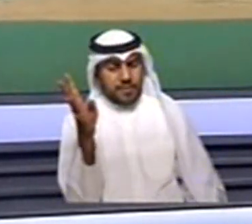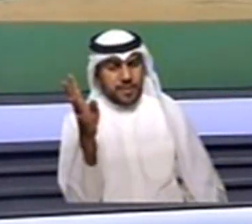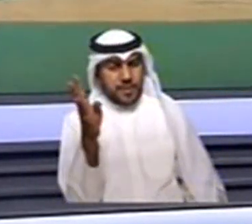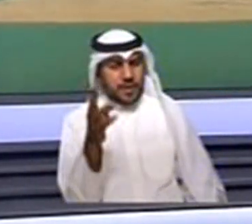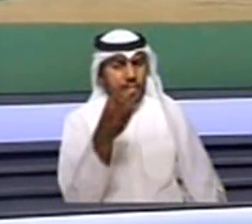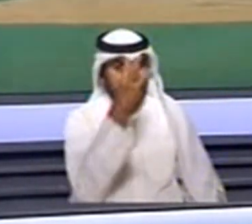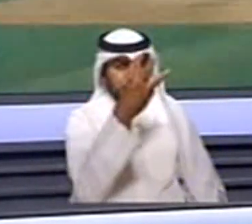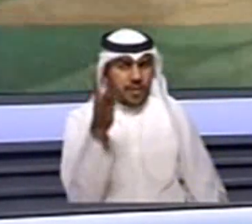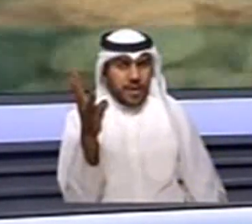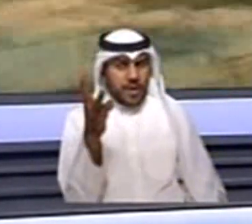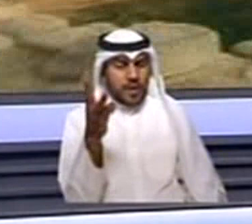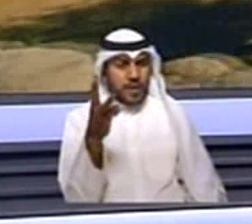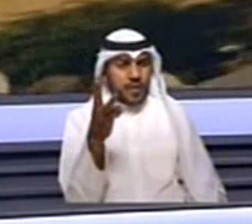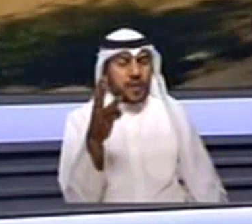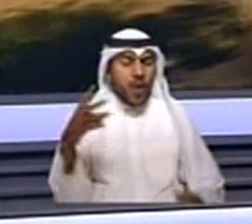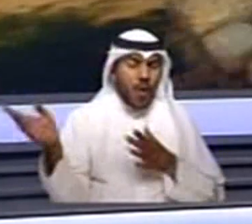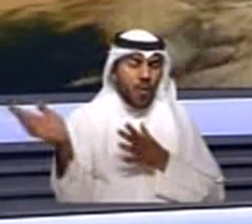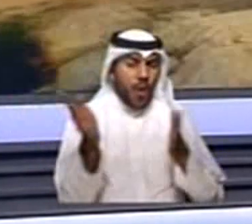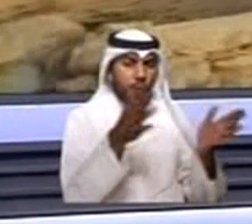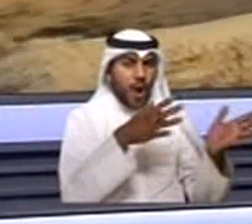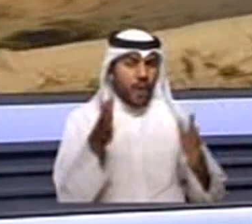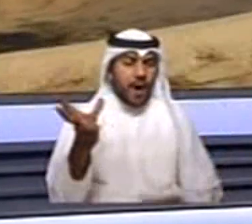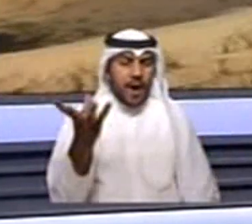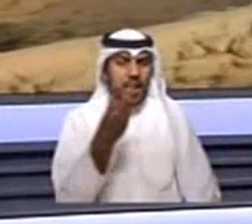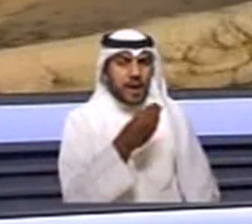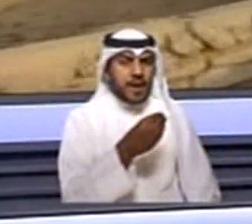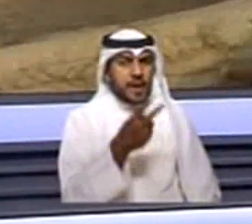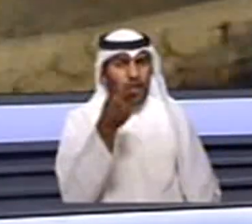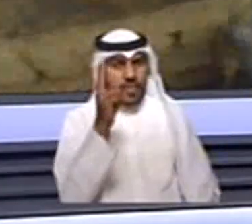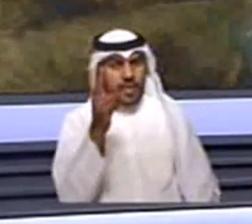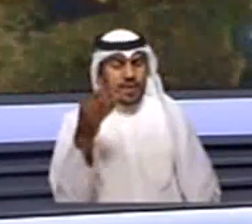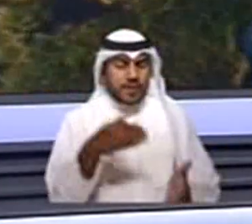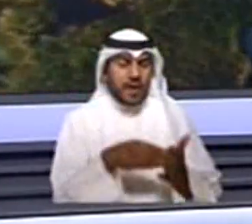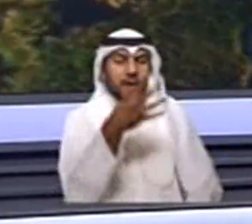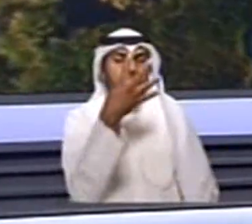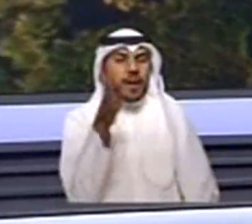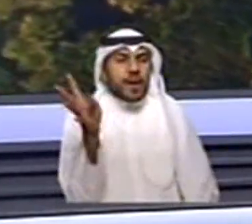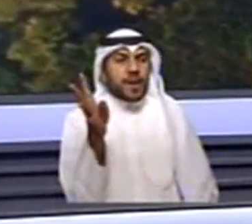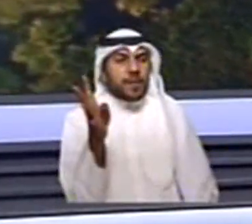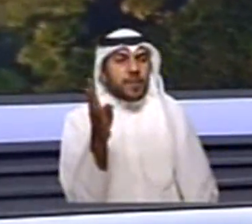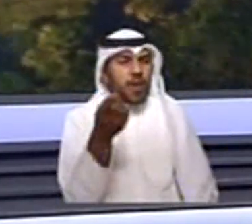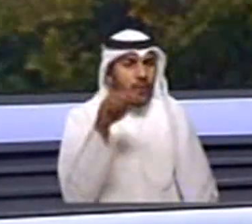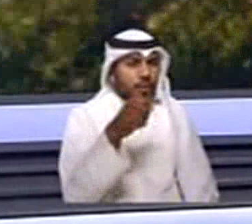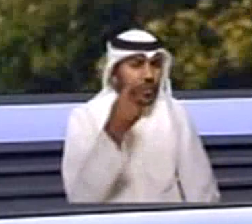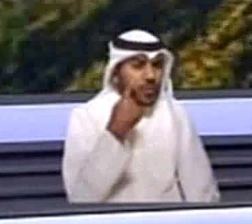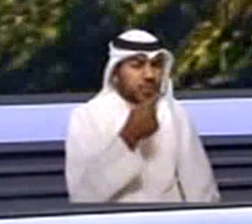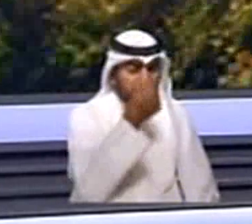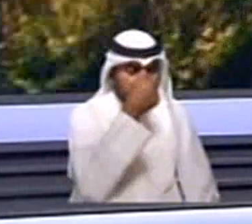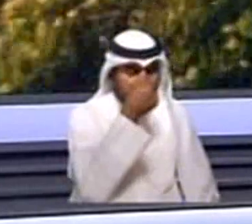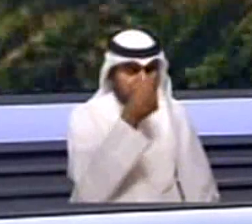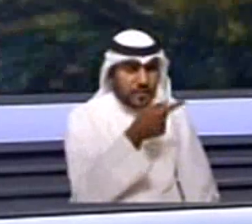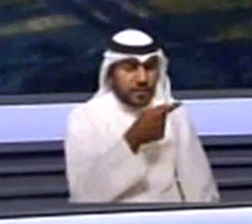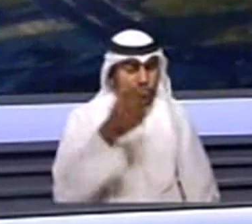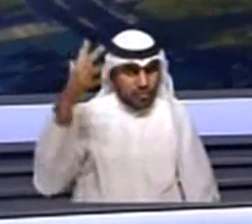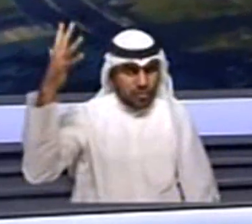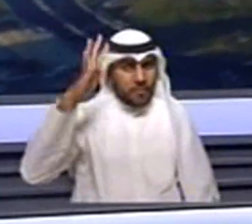والصغرى 33 درجة مئوية، والرياح سرعتها تراوح ما بين 12 إلى 40 كيلومتر في الساعة يوم الغد. يوم الخميس أجواءنا